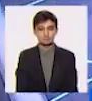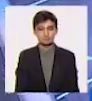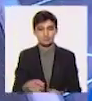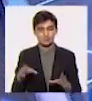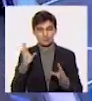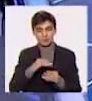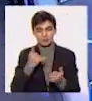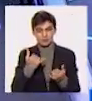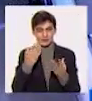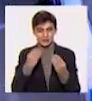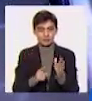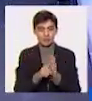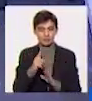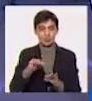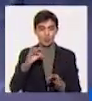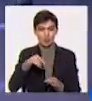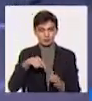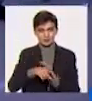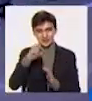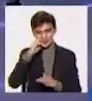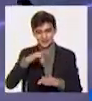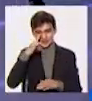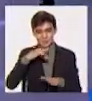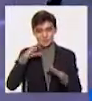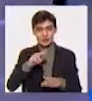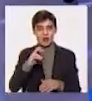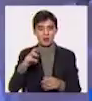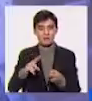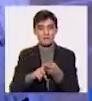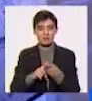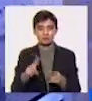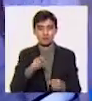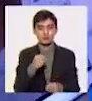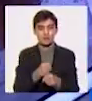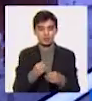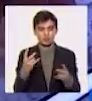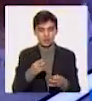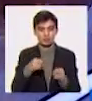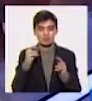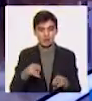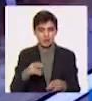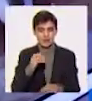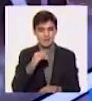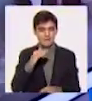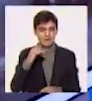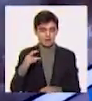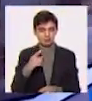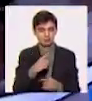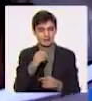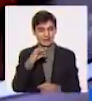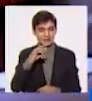Қымбатты көрермен, бүгіннен бастап елдегі жағдайға байланысты коронавирус не істеу керек деген арнайы хабар эфирге шығады. Ирина, сөз